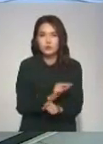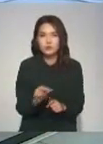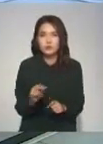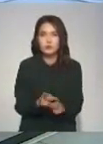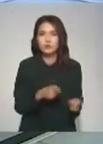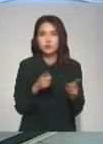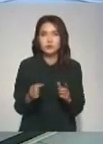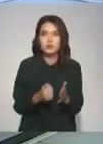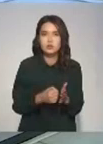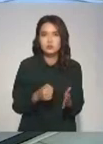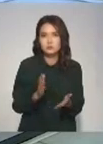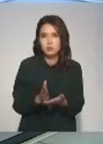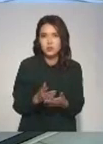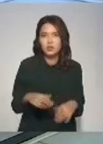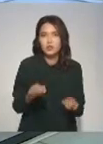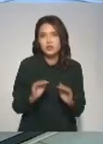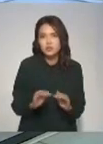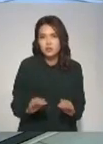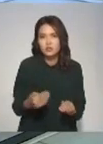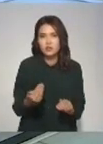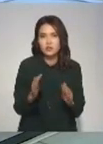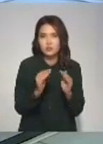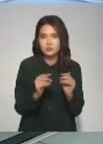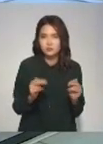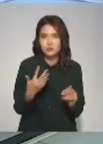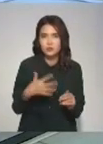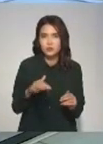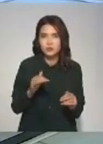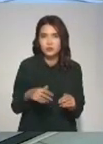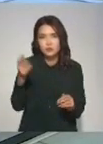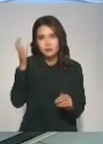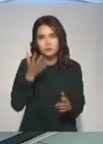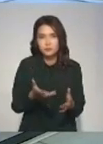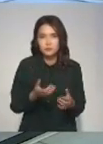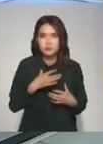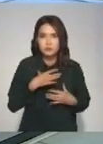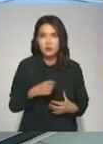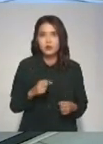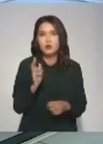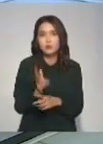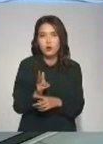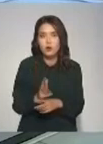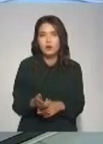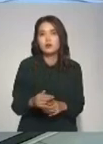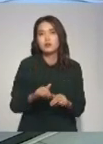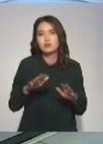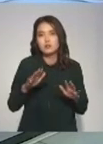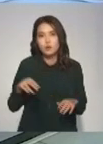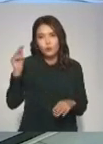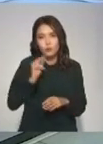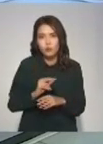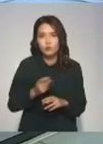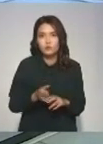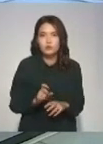кешеуілдеуі себеп болған. Кішкентай ғана ғимаратта 50-ге тарта бала білім алуға мәжбүр. Ал мұғалімдер тар жерде оқудың